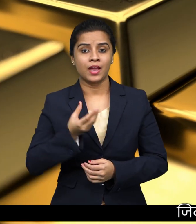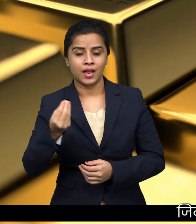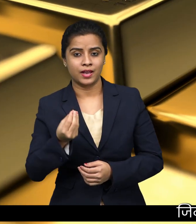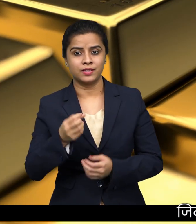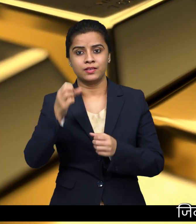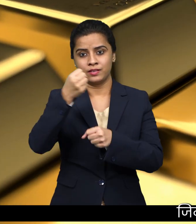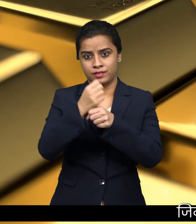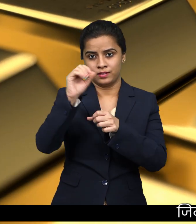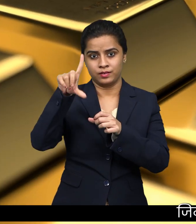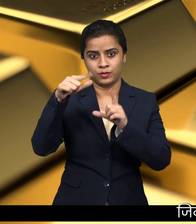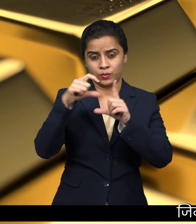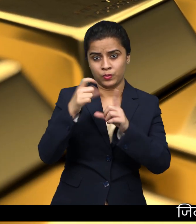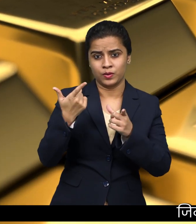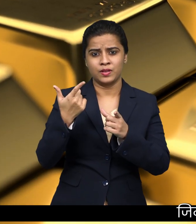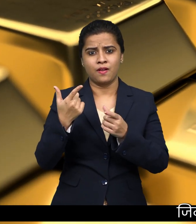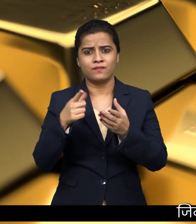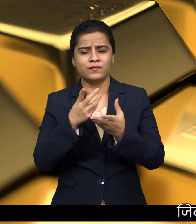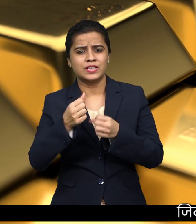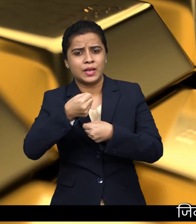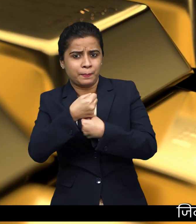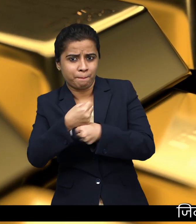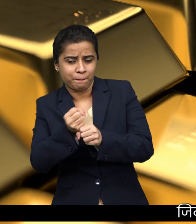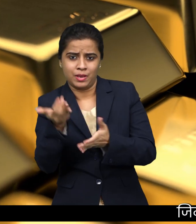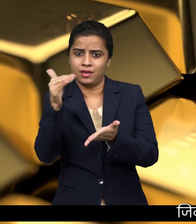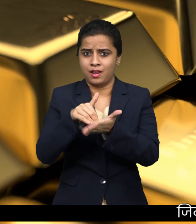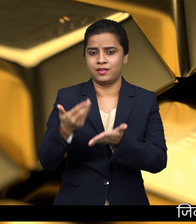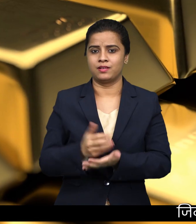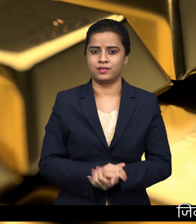जिन्हें पुनः प्राप्त किया जा सकता है।